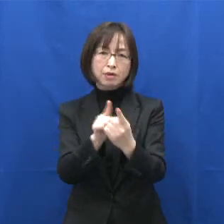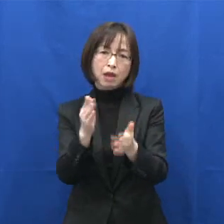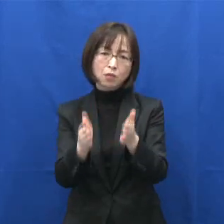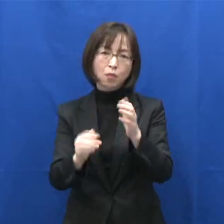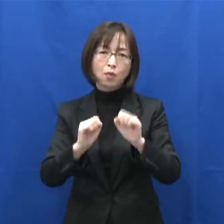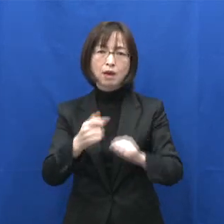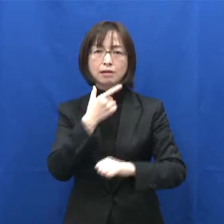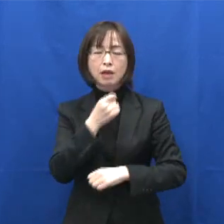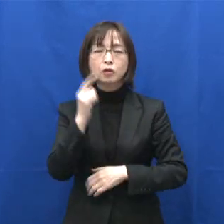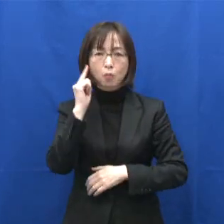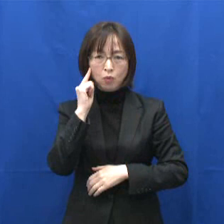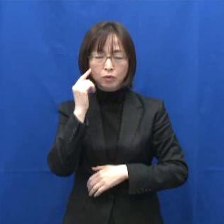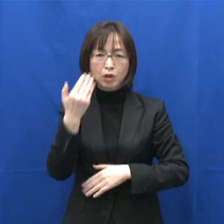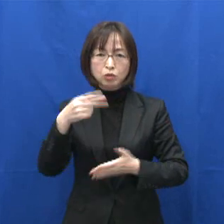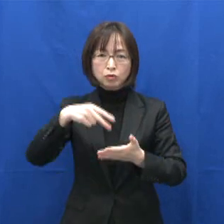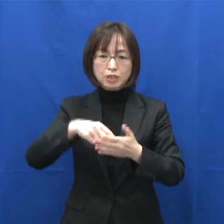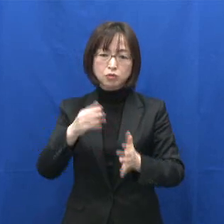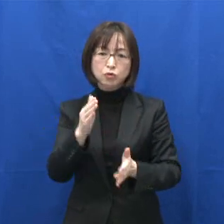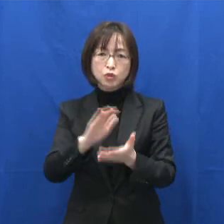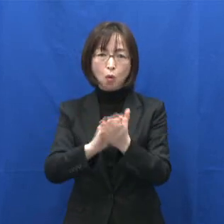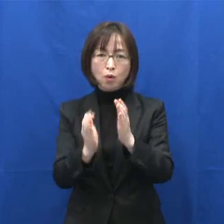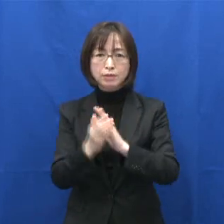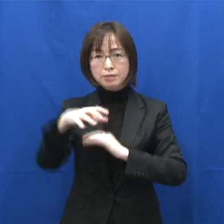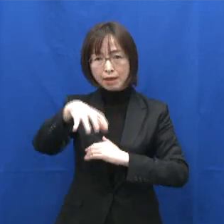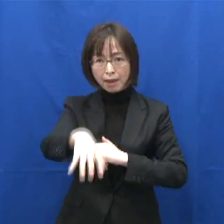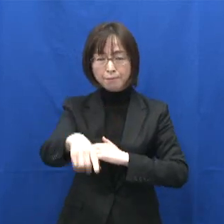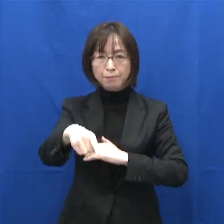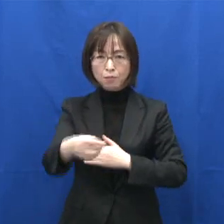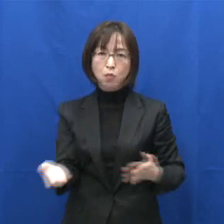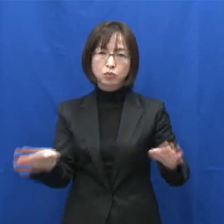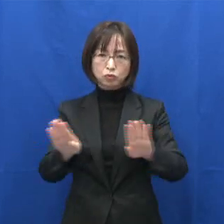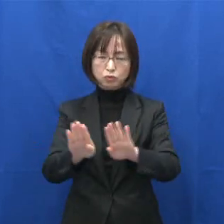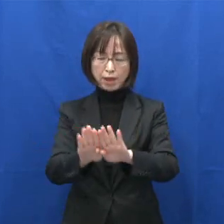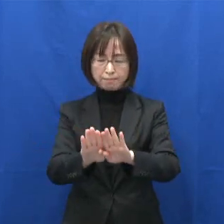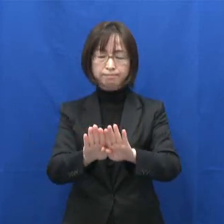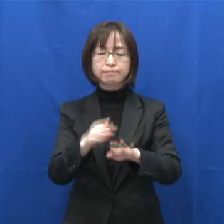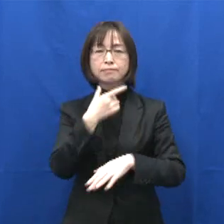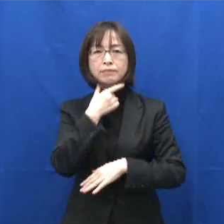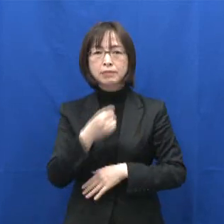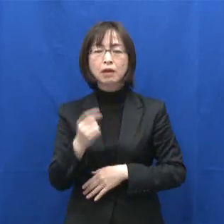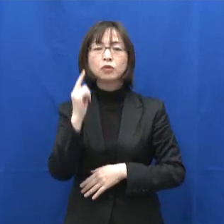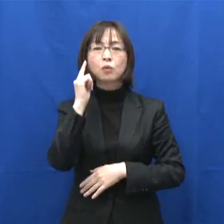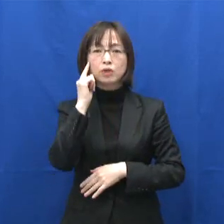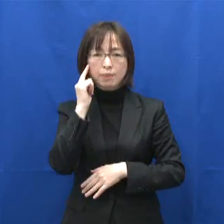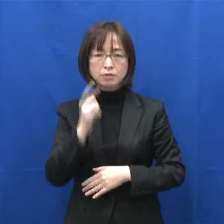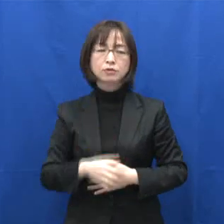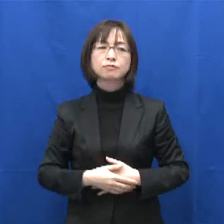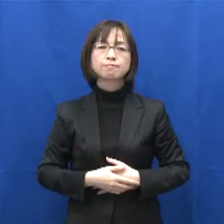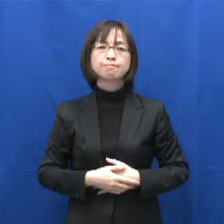います。区立幼稚園につきましても休園いたしたいと思います。